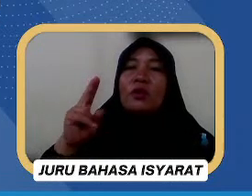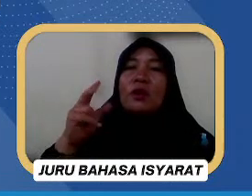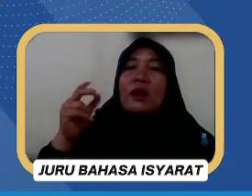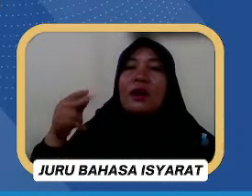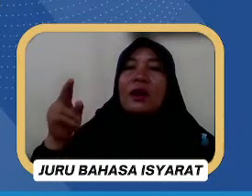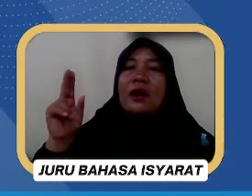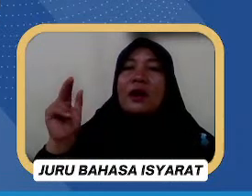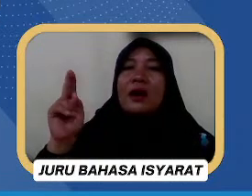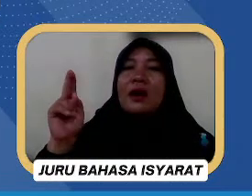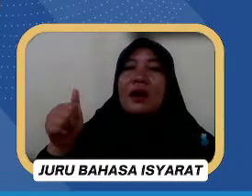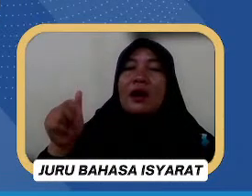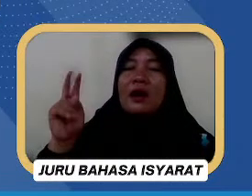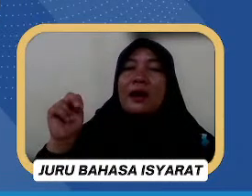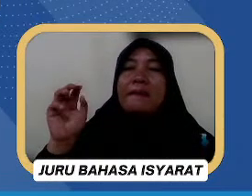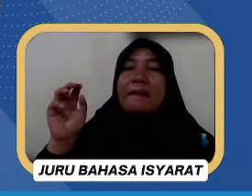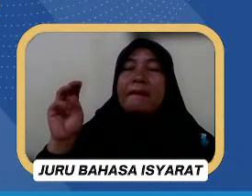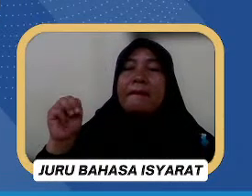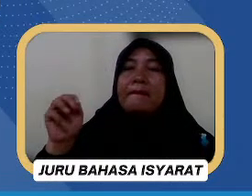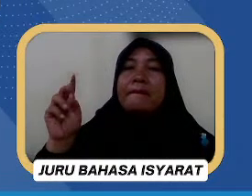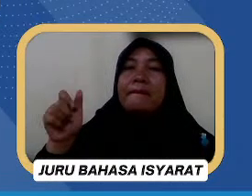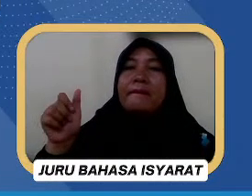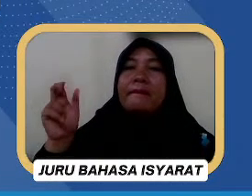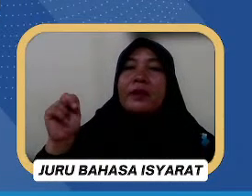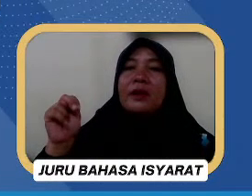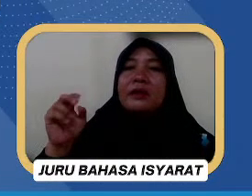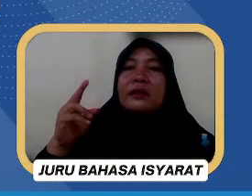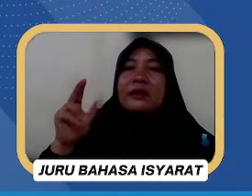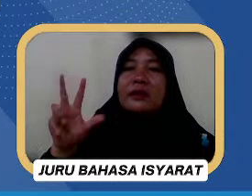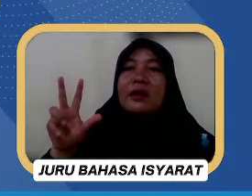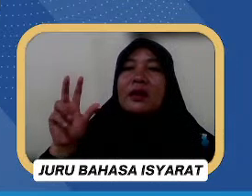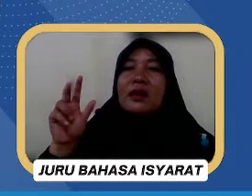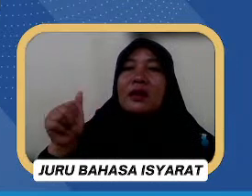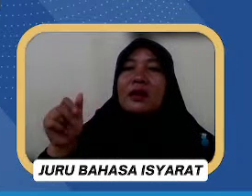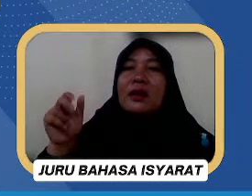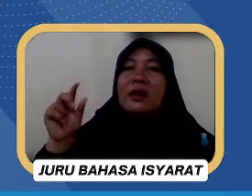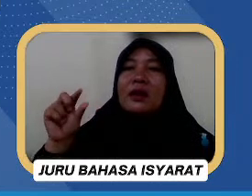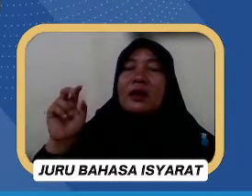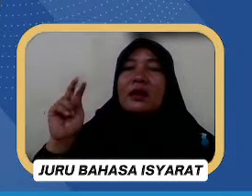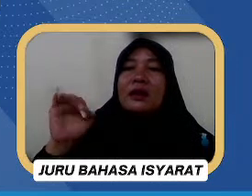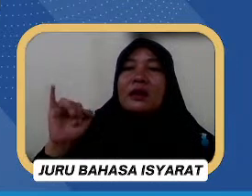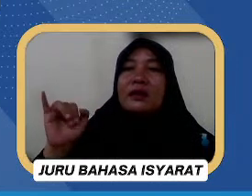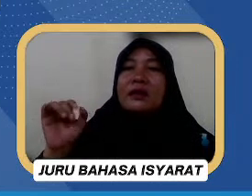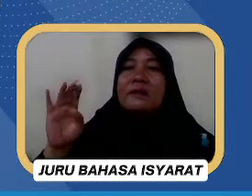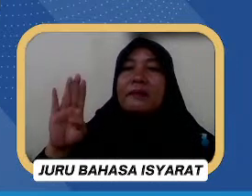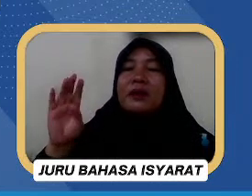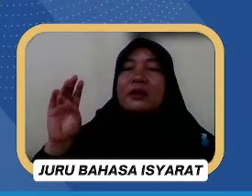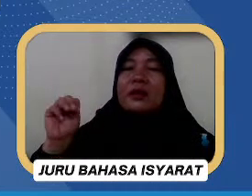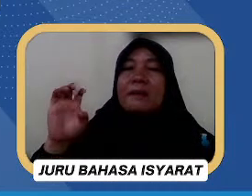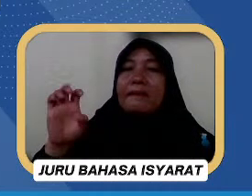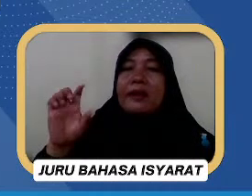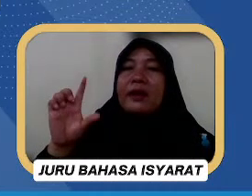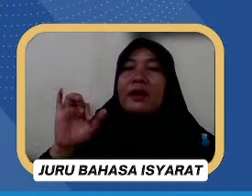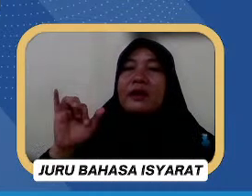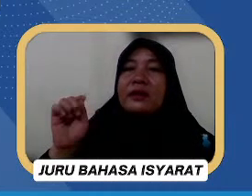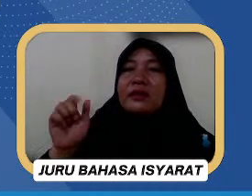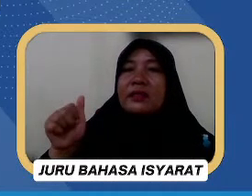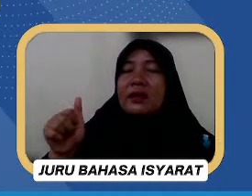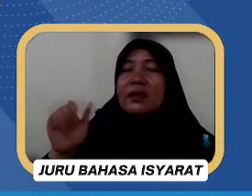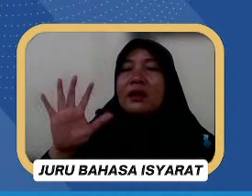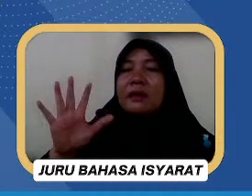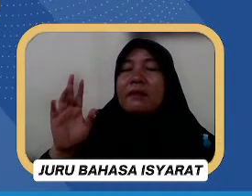Hamdan, Kak Agnia, Kak Melita, Kak M. Raffi, Kak Ayu, dan Kak